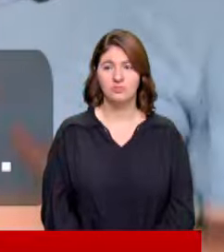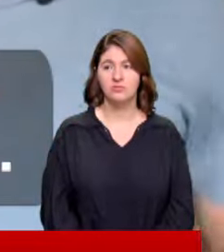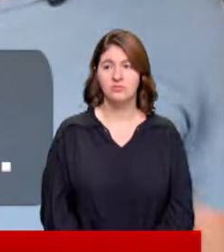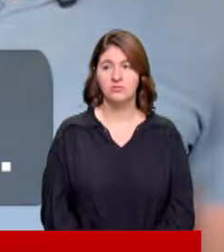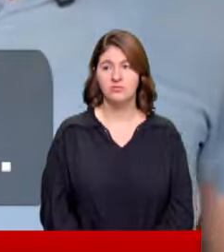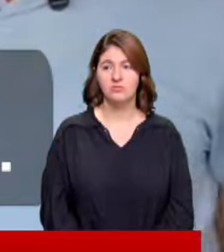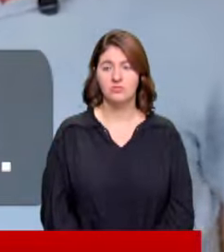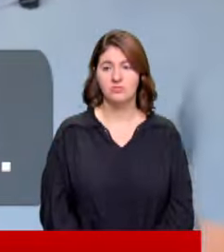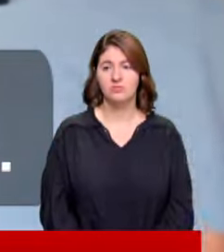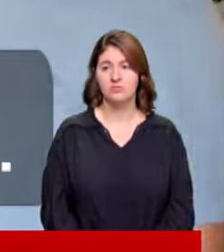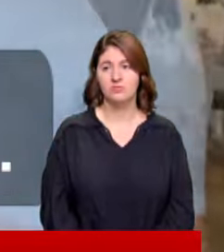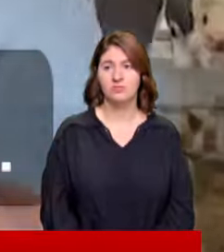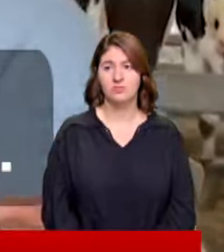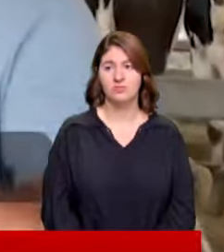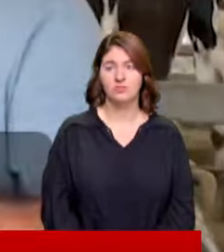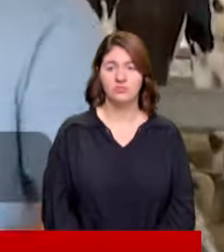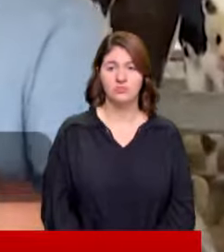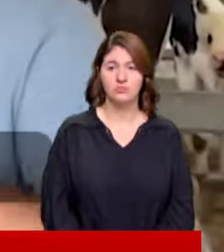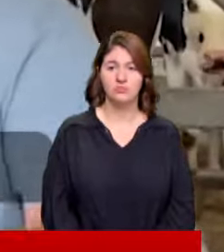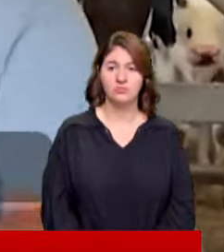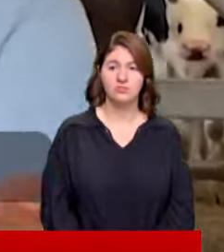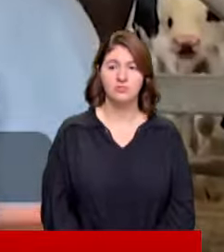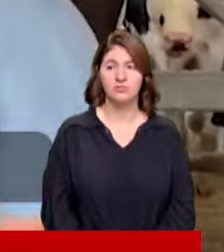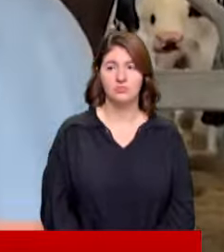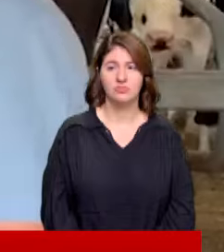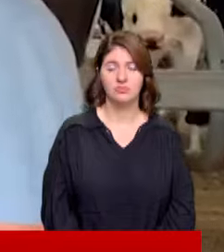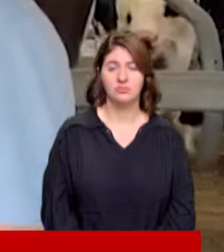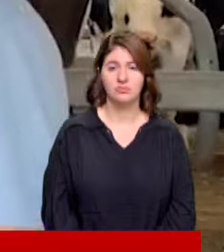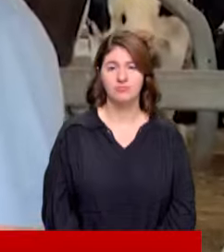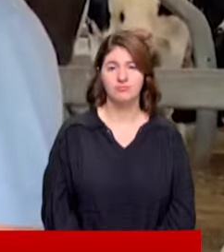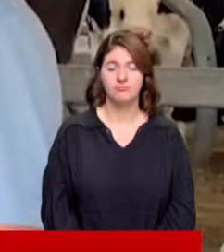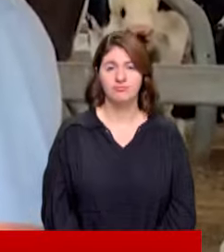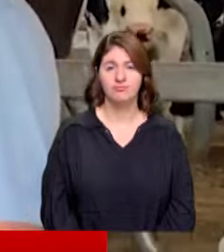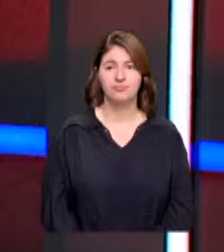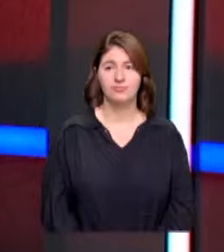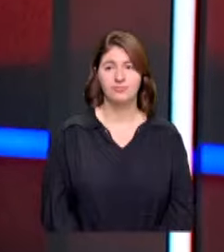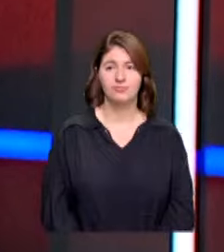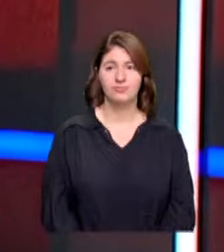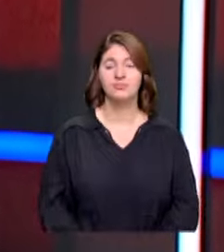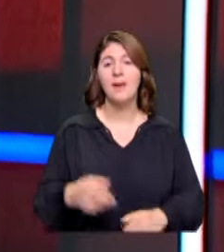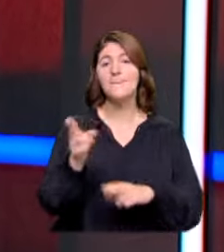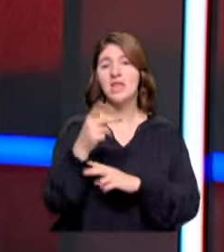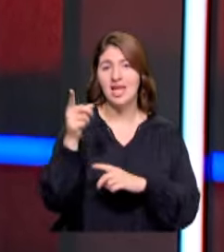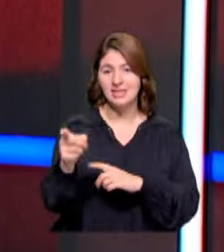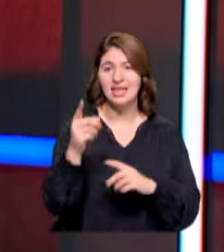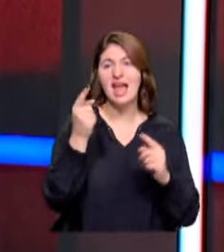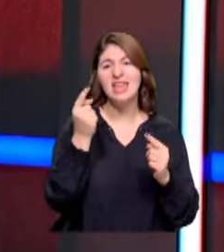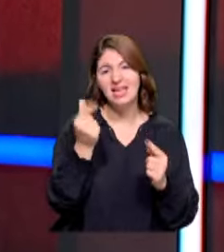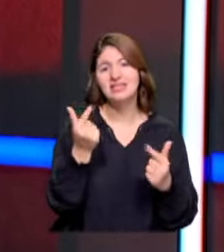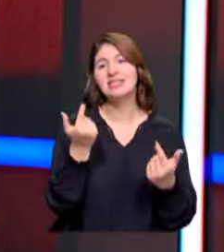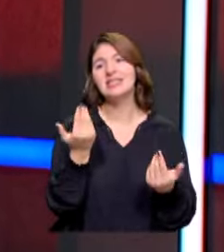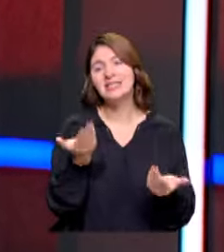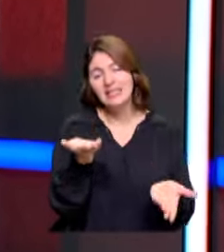yapamazsın. Mümkün değil. Vekilim nerede yapacaksın? Ayrıca sen bu sektöre girer misin diye sor. Balıkesir'den en